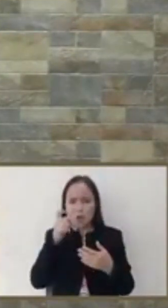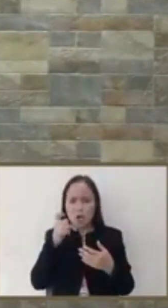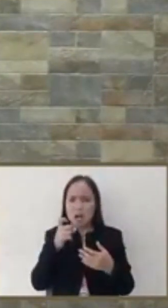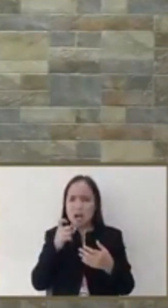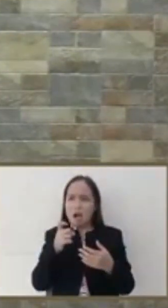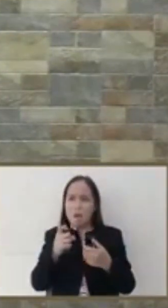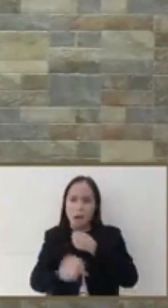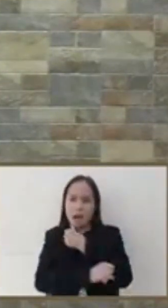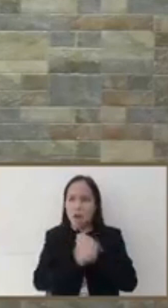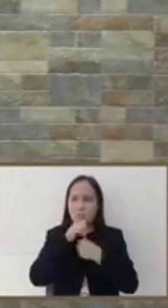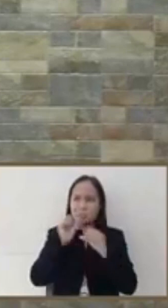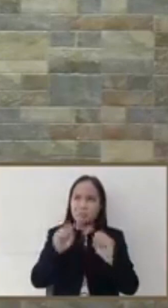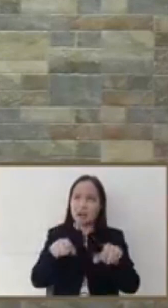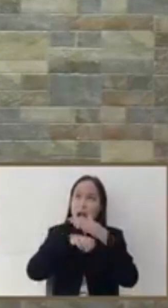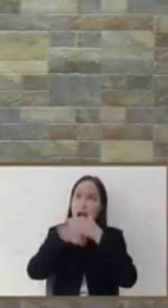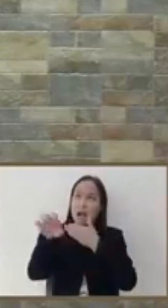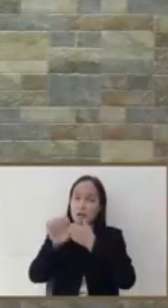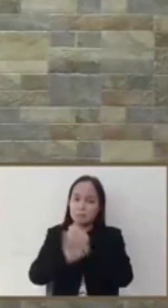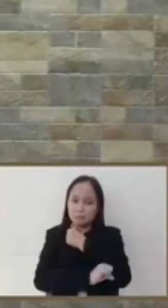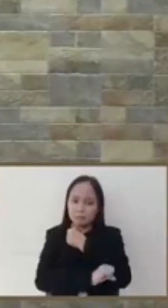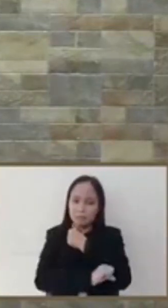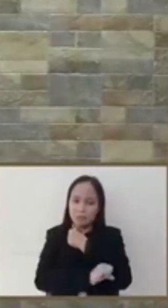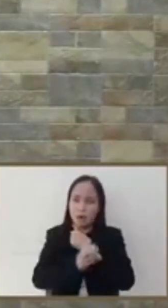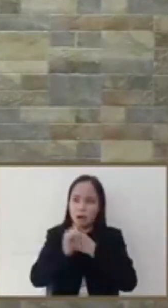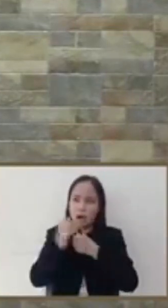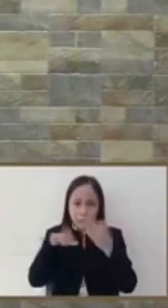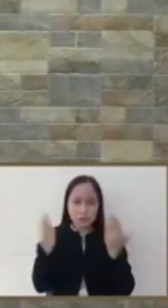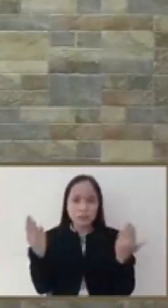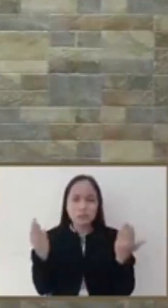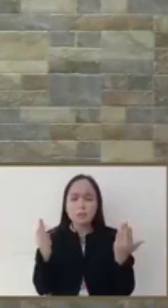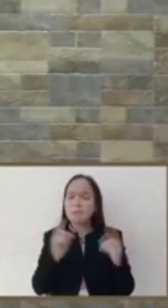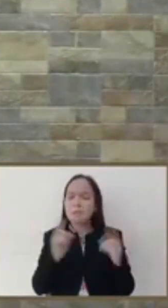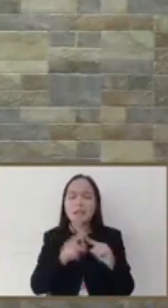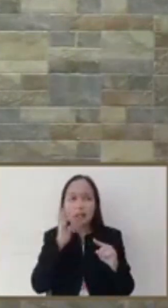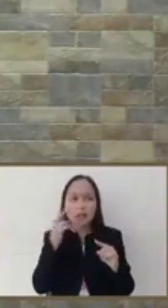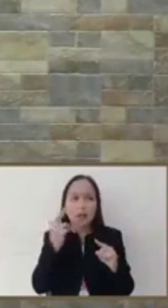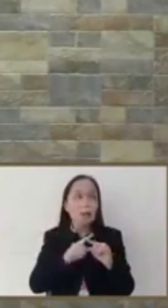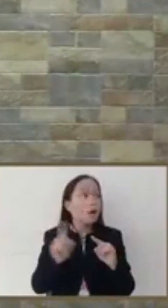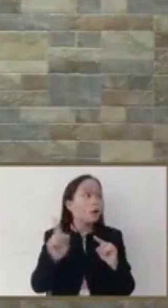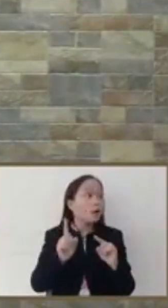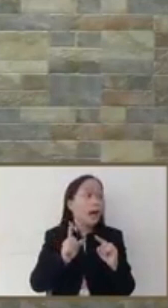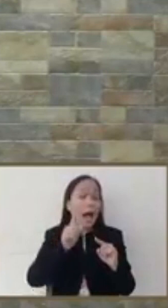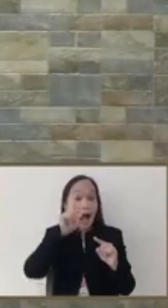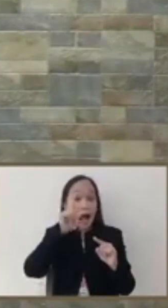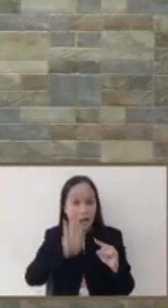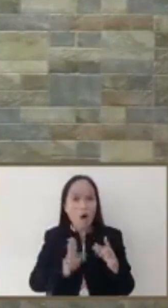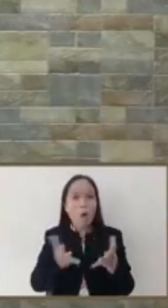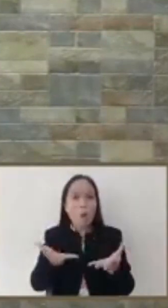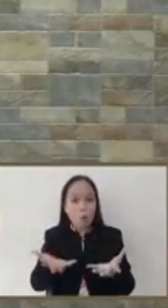magnanakaw o magkakalawang o magkukurap ng pera, but God wants our heart to be there.